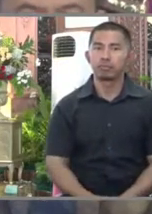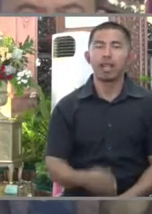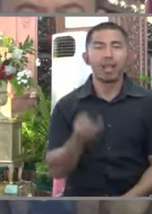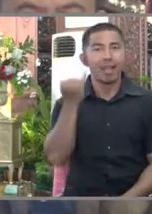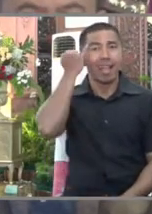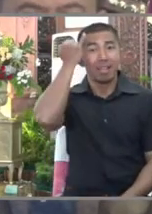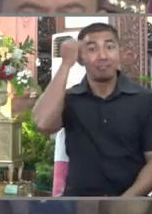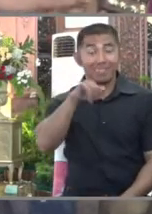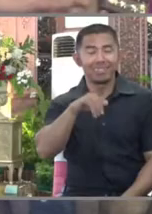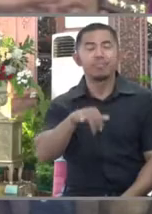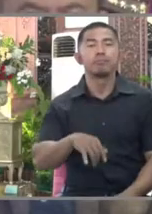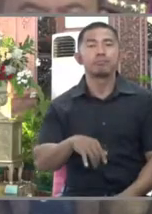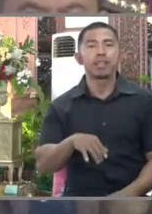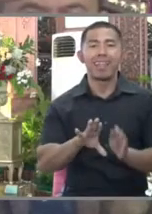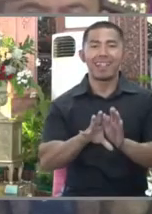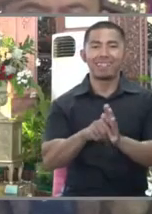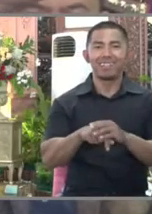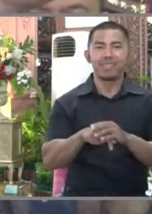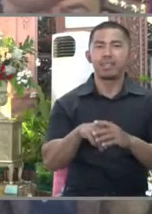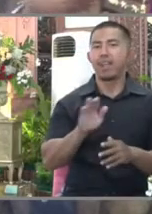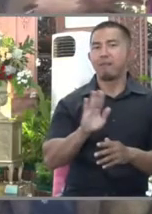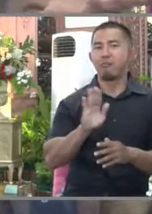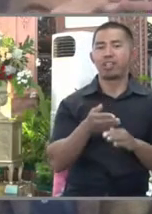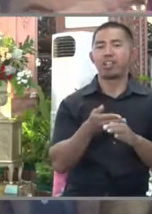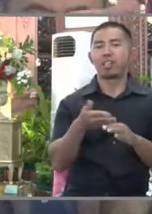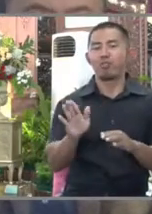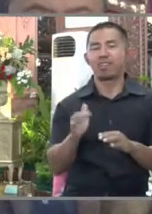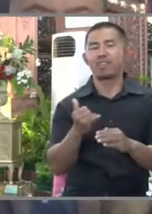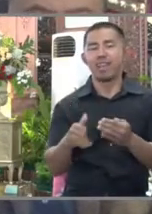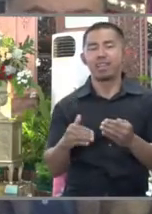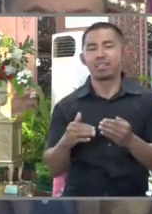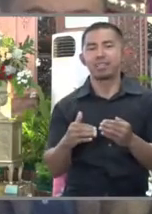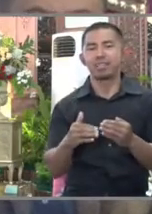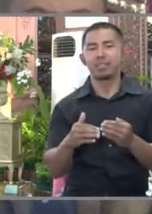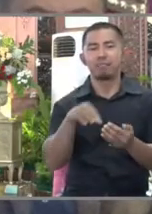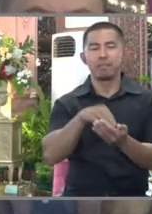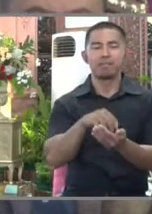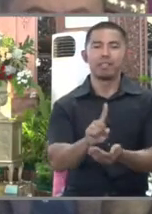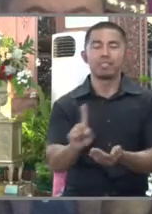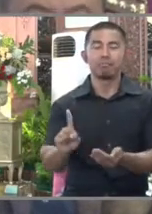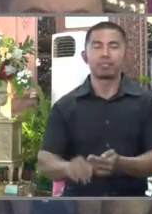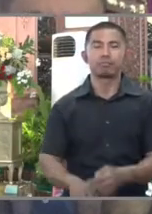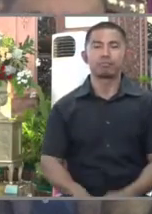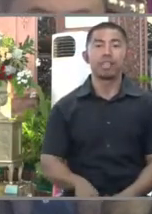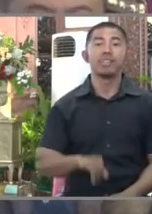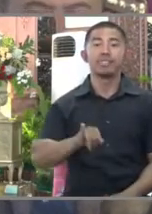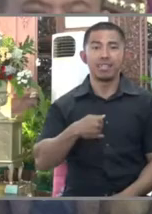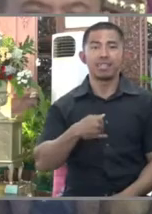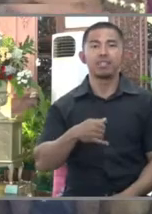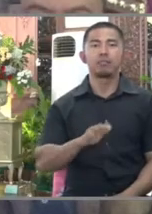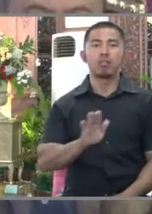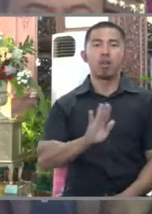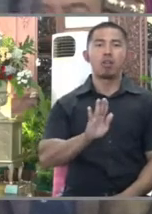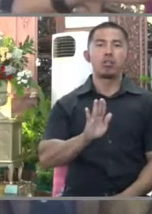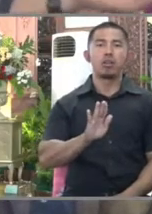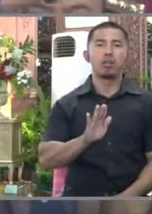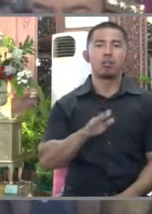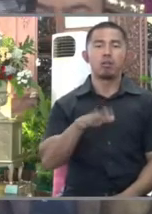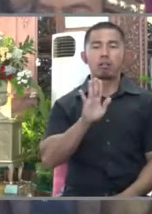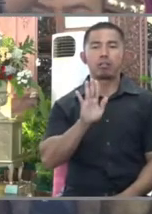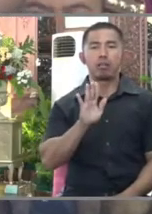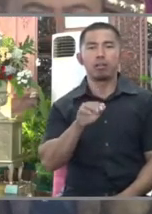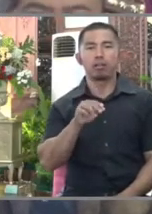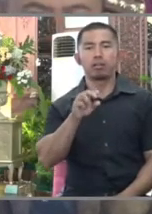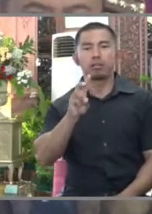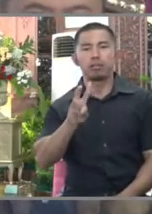aspirasi kami-kami ini nantinya tidak boleh keluar dari dapilnya masing-masing. Jadi tidak ada dapel 3 kok